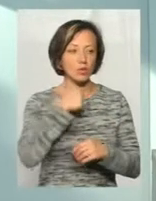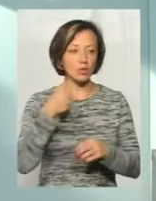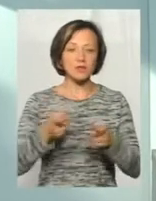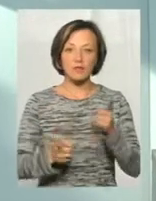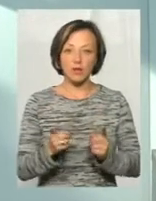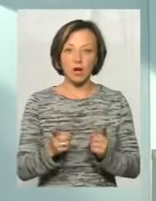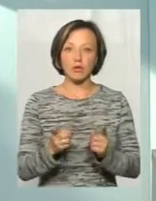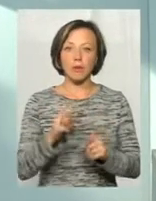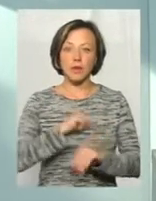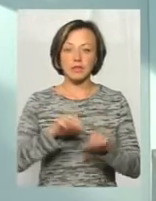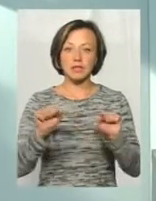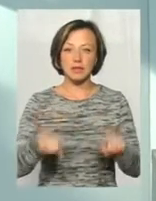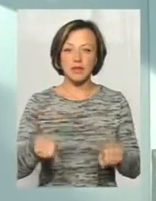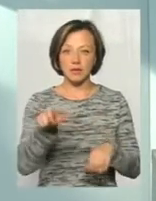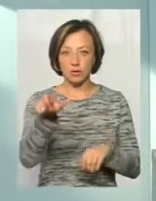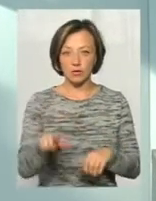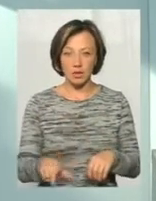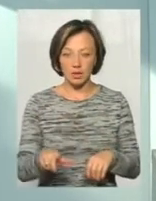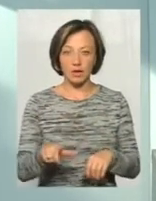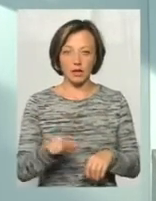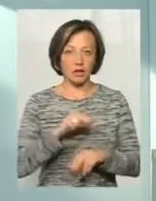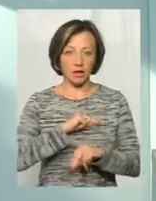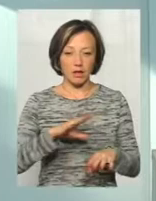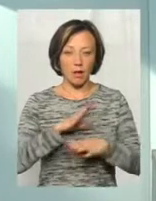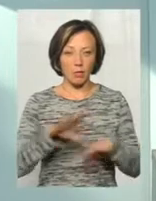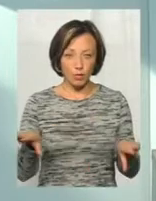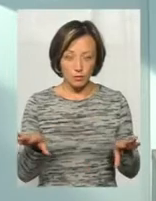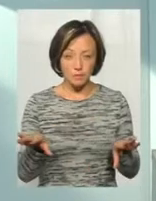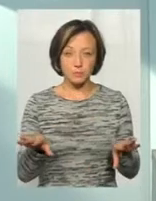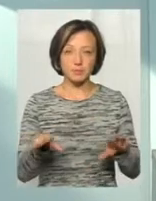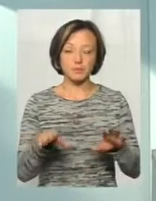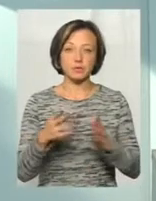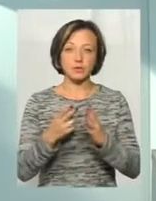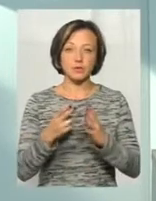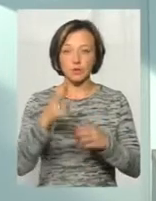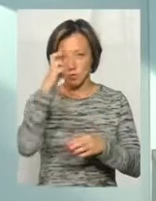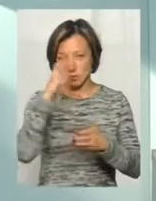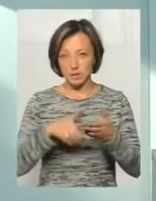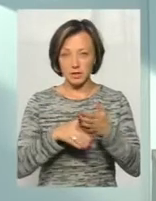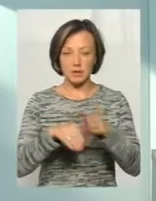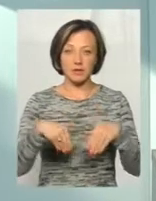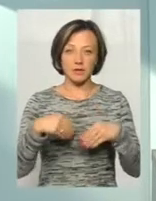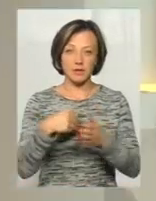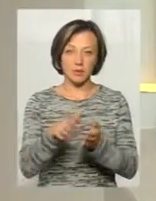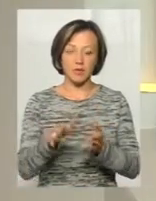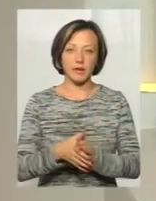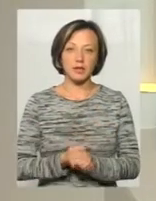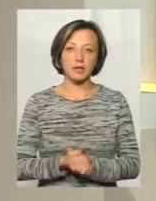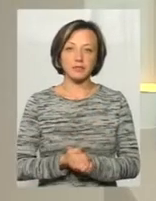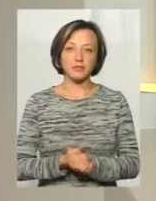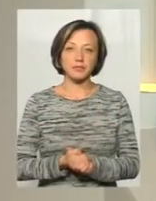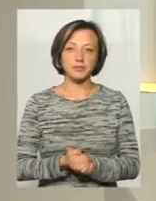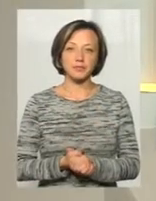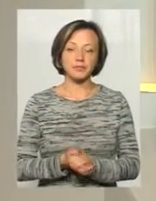якщо працездатний член сім'ї не працював, то надані субсидії відмовлялися. Дякую, пане Вадим. У нас